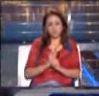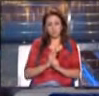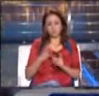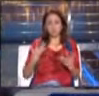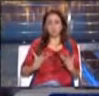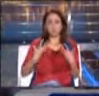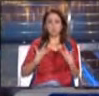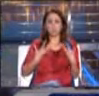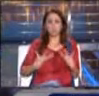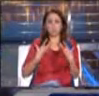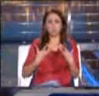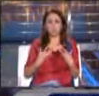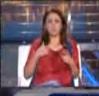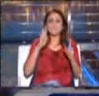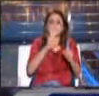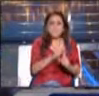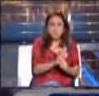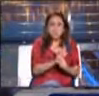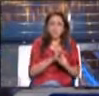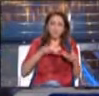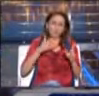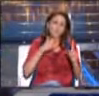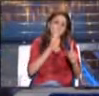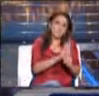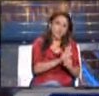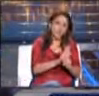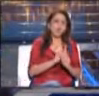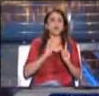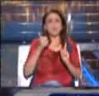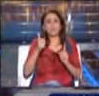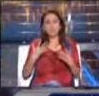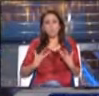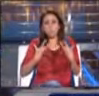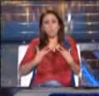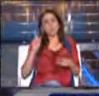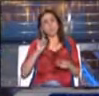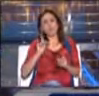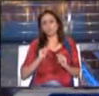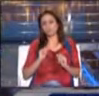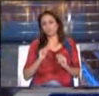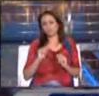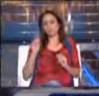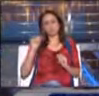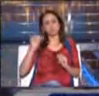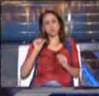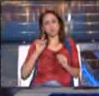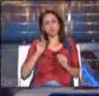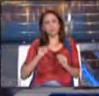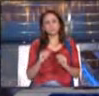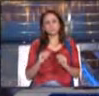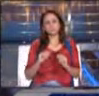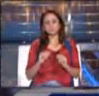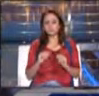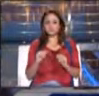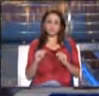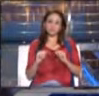والتعصب. الانتماء جميل جدا. نعم. والتعصب هو المرفوض. احنا